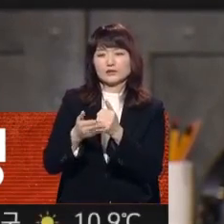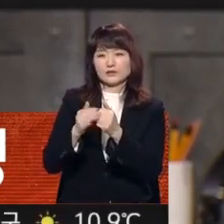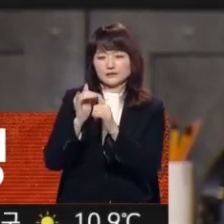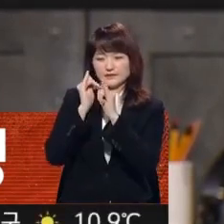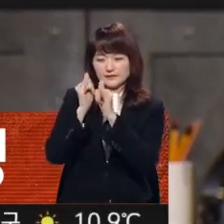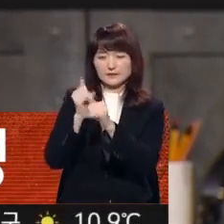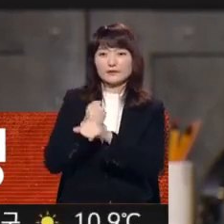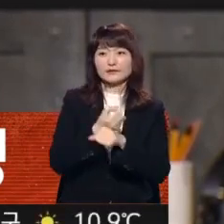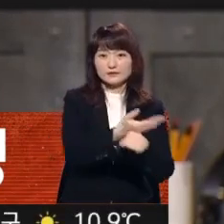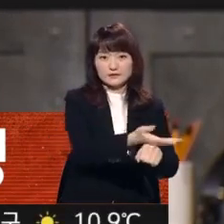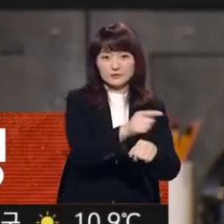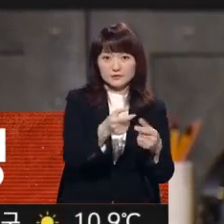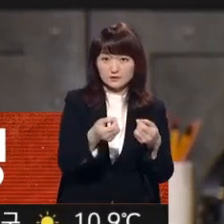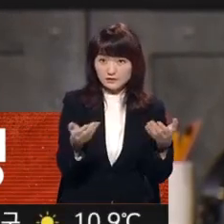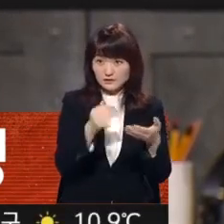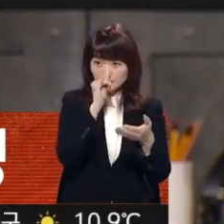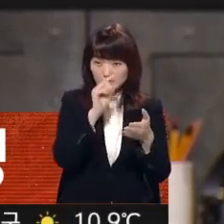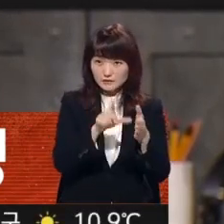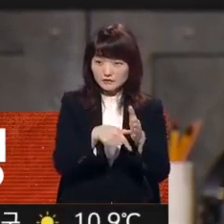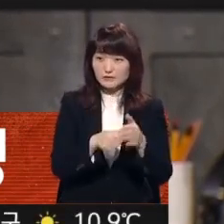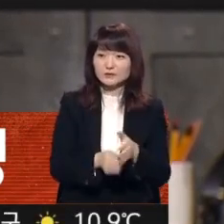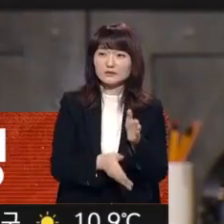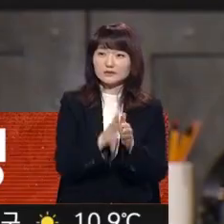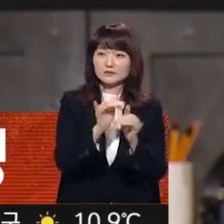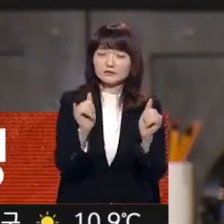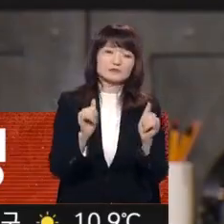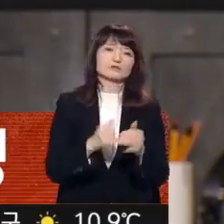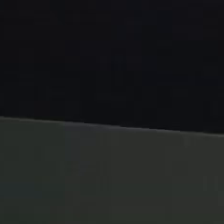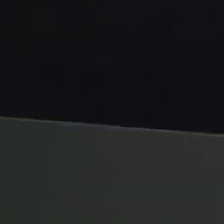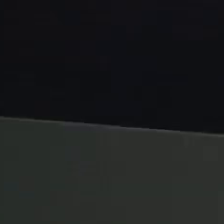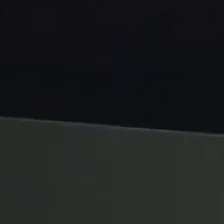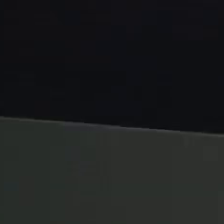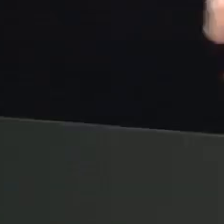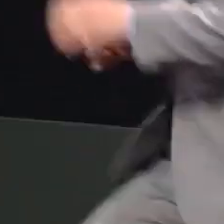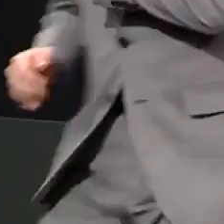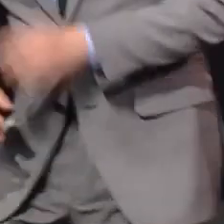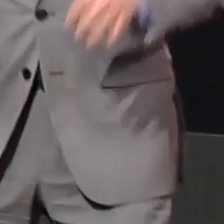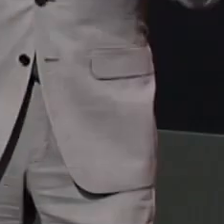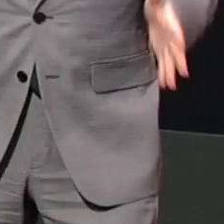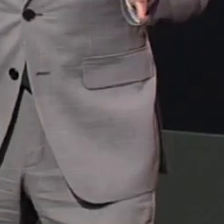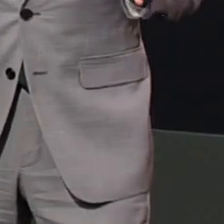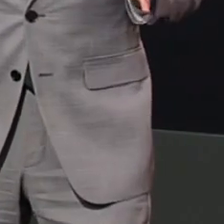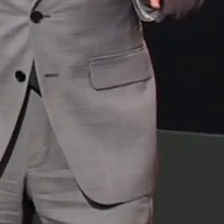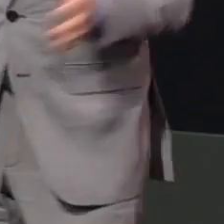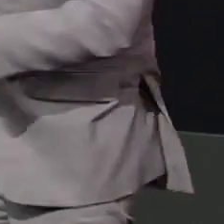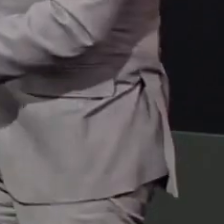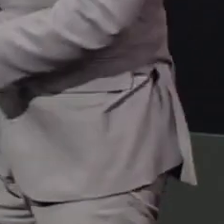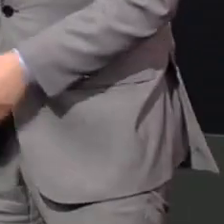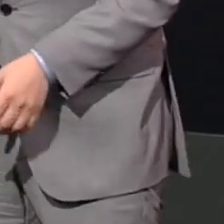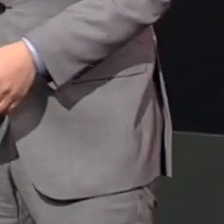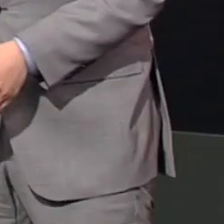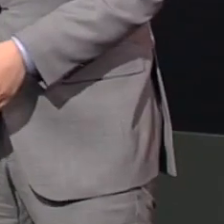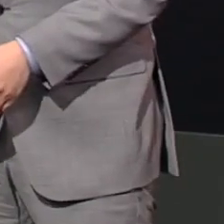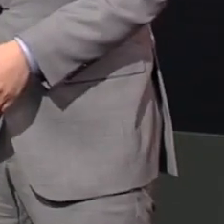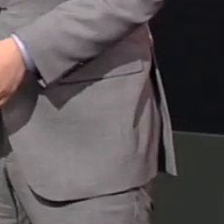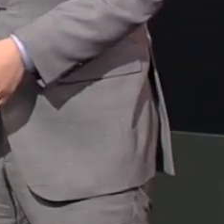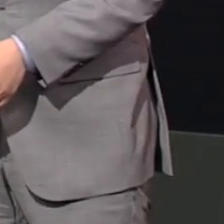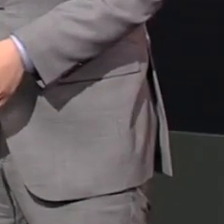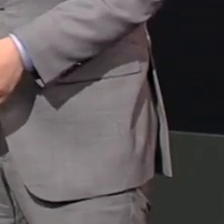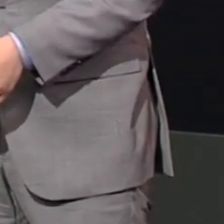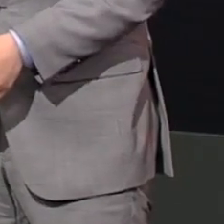일이 있을 때 용감 안에서 시민 저도 표창장을 드리고 싶습니다 아직 안 끝났습니다 이거